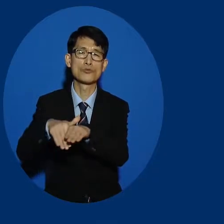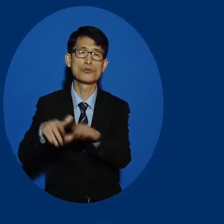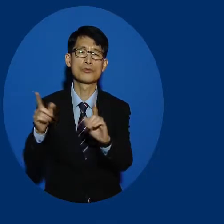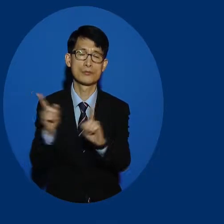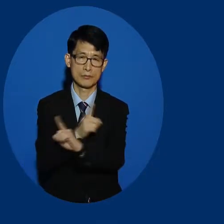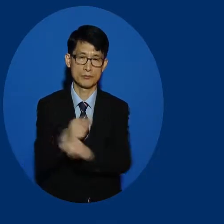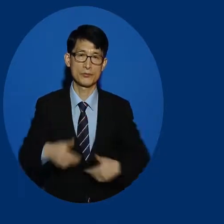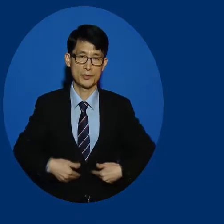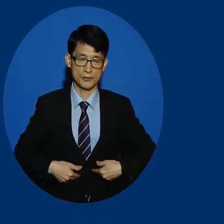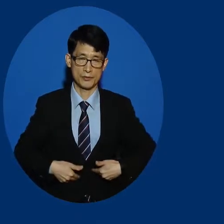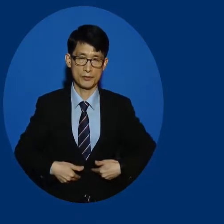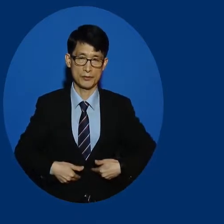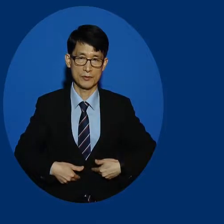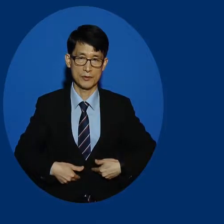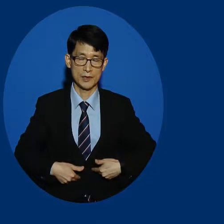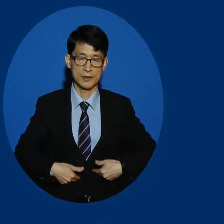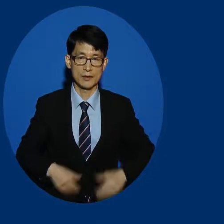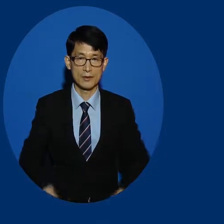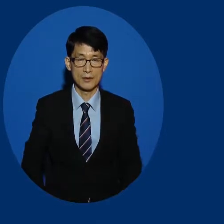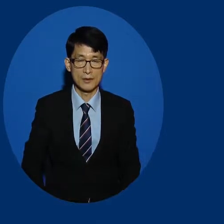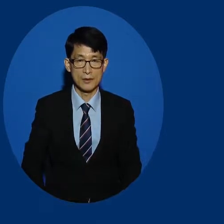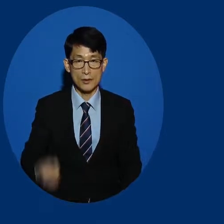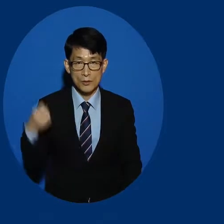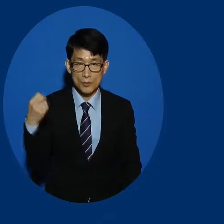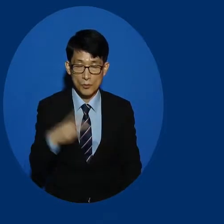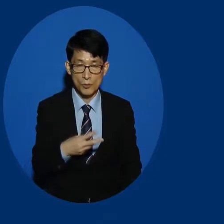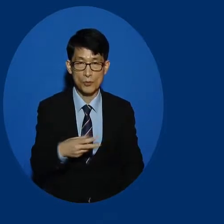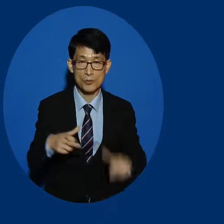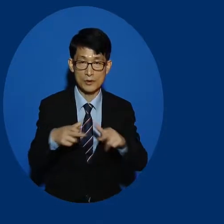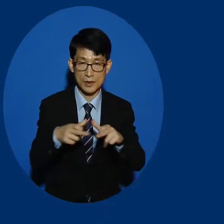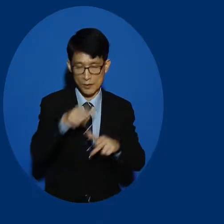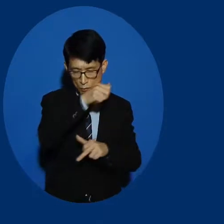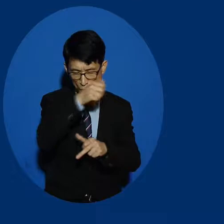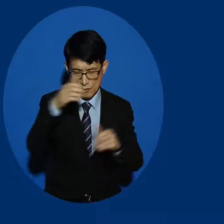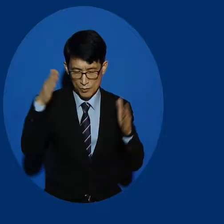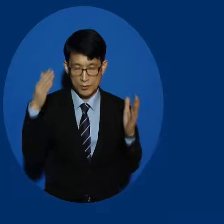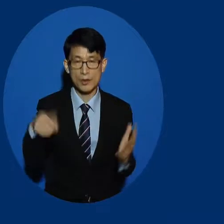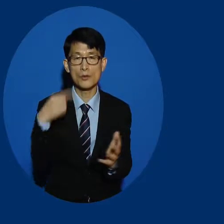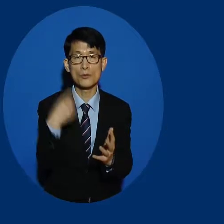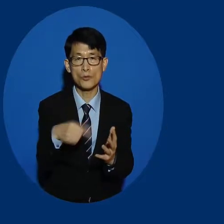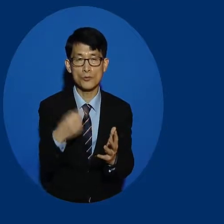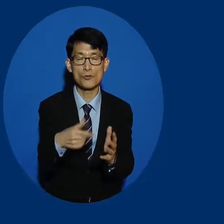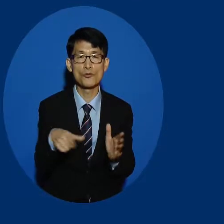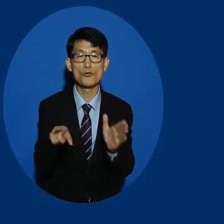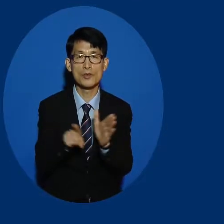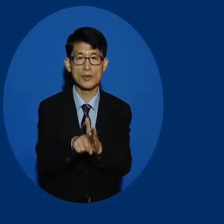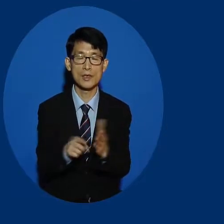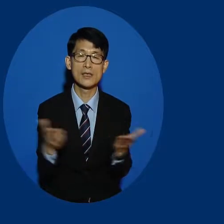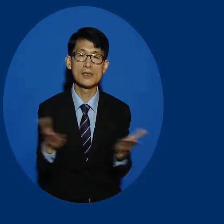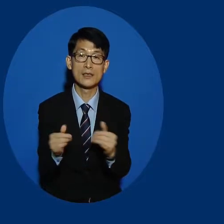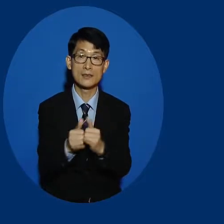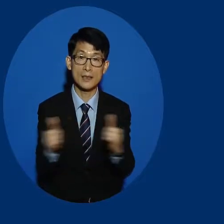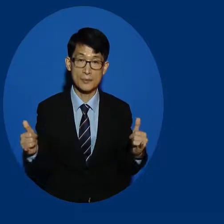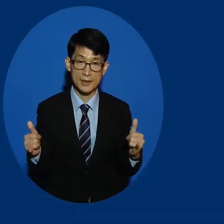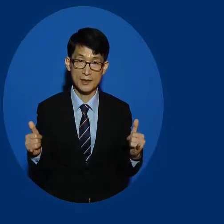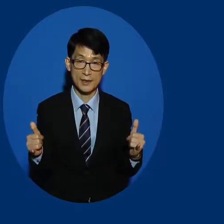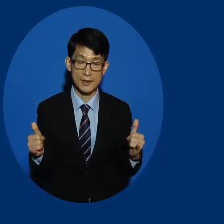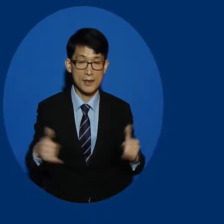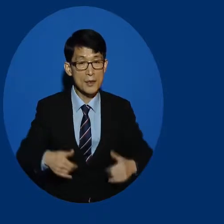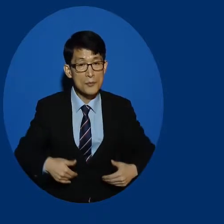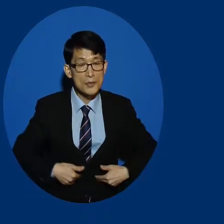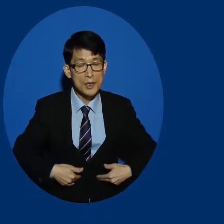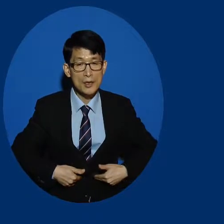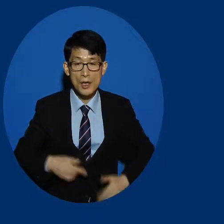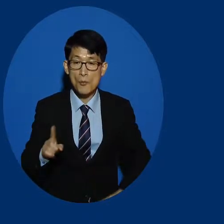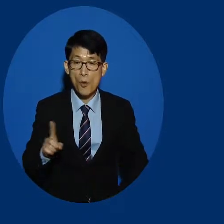우리 그 장애인 평생교육 기관 종사자들에게 장애인 평생교육 활성화를 위해서 어떤 것들이 가장 필요합니까? 라고